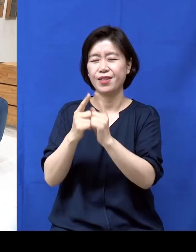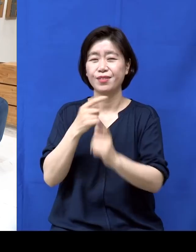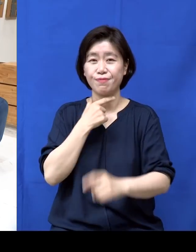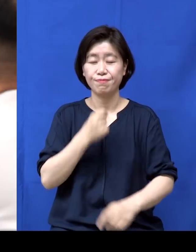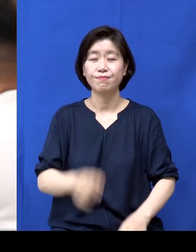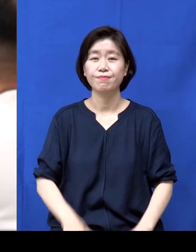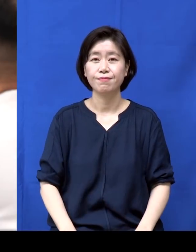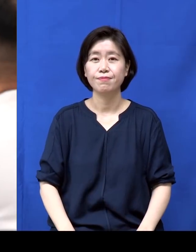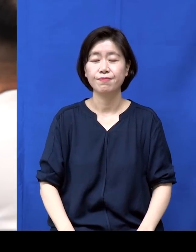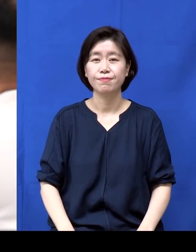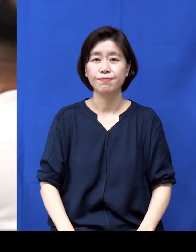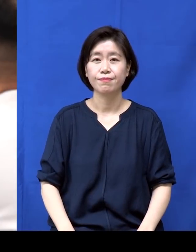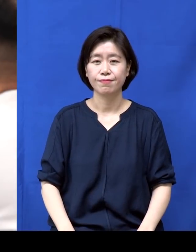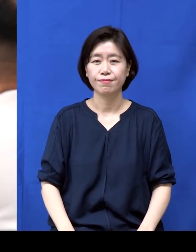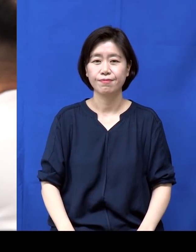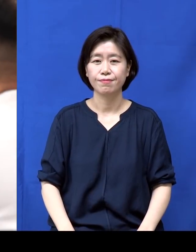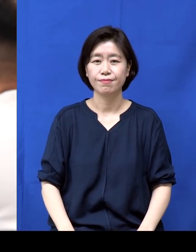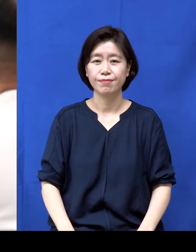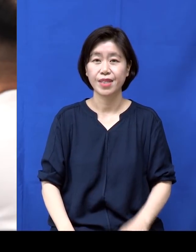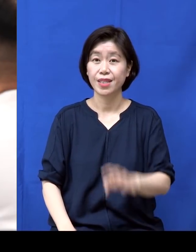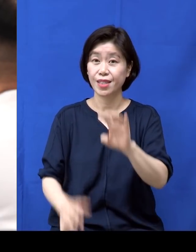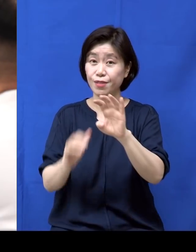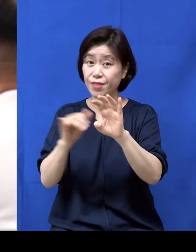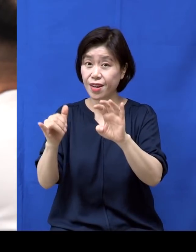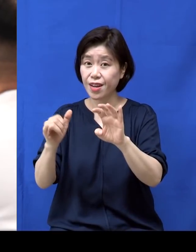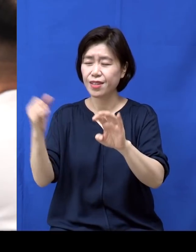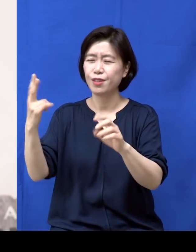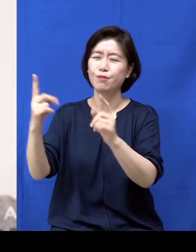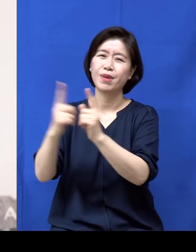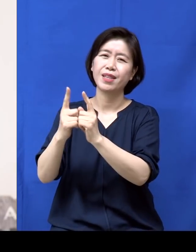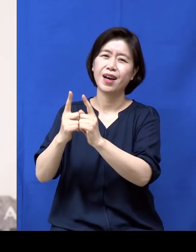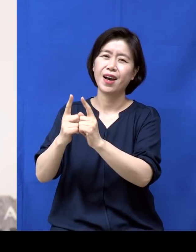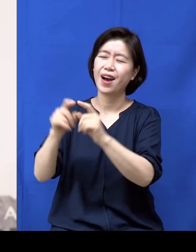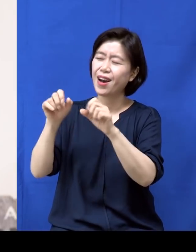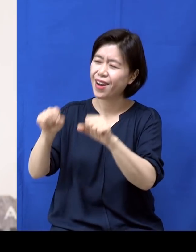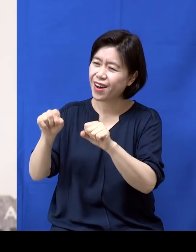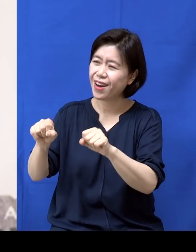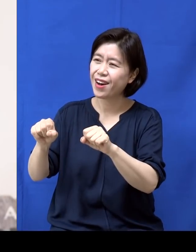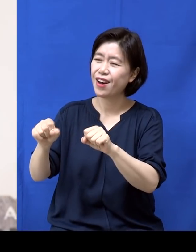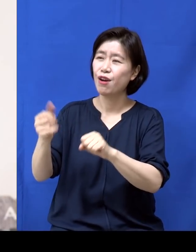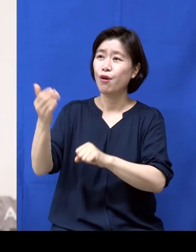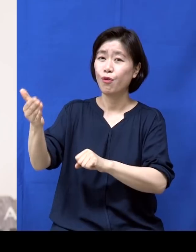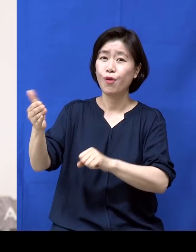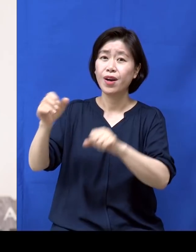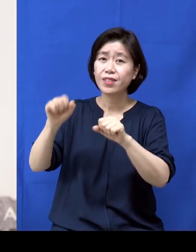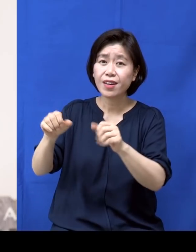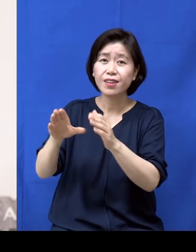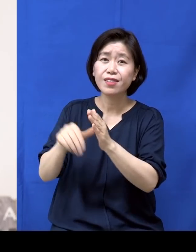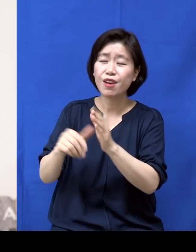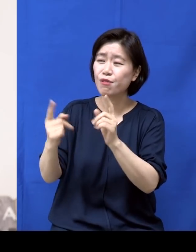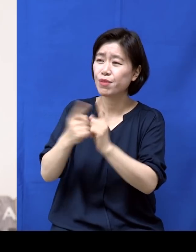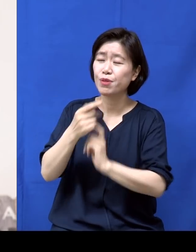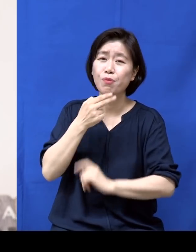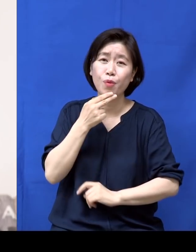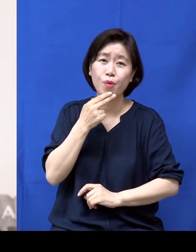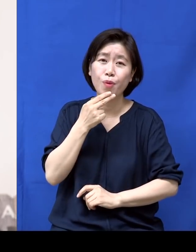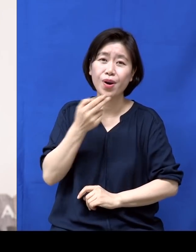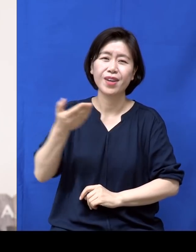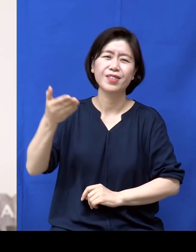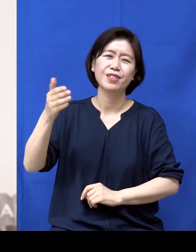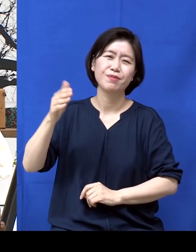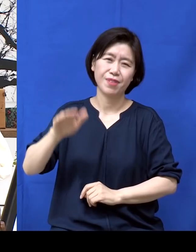그래서 인사하고 싶어요. 만나 뵙고 살아있을 때 뵌 적 없는데 네. 이렇게 천국에서 다시 만나